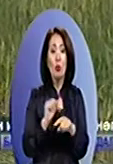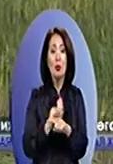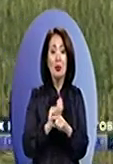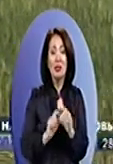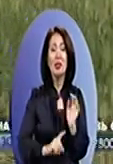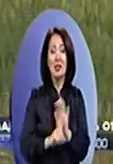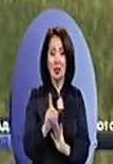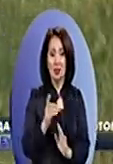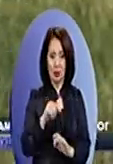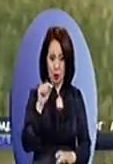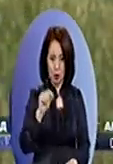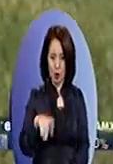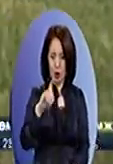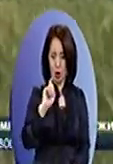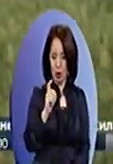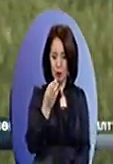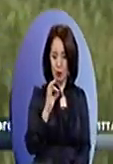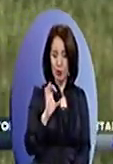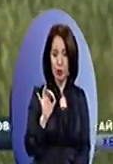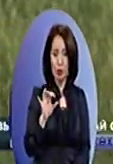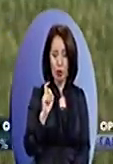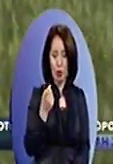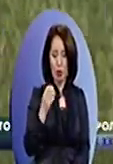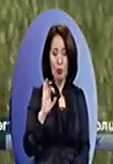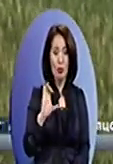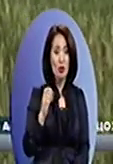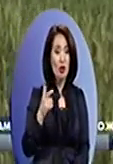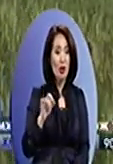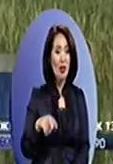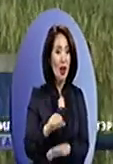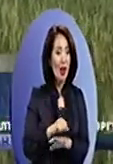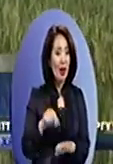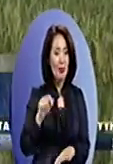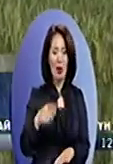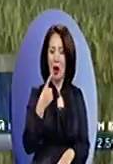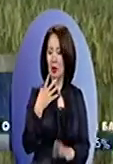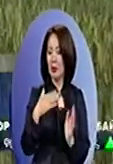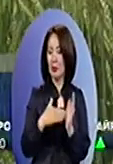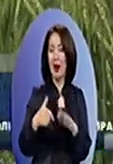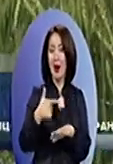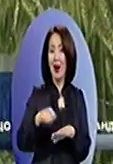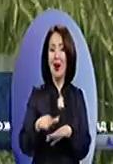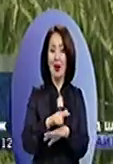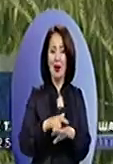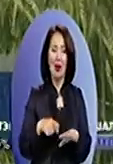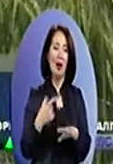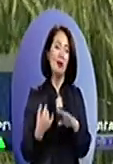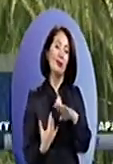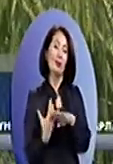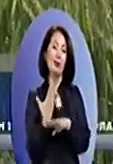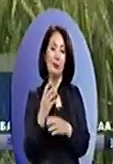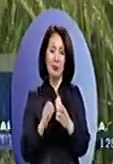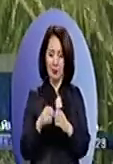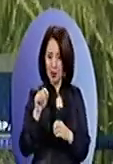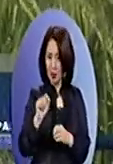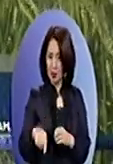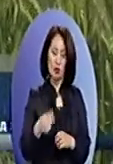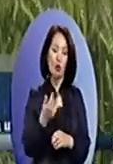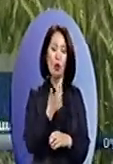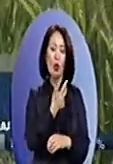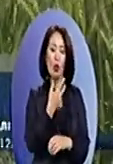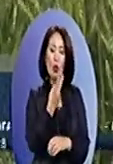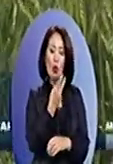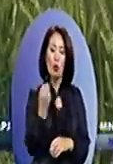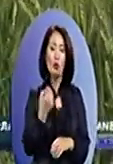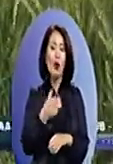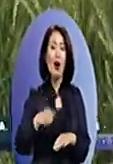Хүсгэл аймгийн хувьд энэ жил 15900 га талбайд үр тариа тариалжээ. Үүнээс өнөөдрийн байдлаар хур бороо үерийн улмаас 200 га газраас ургац авах